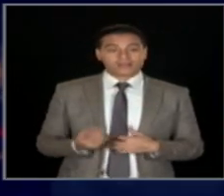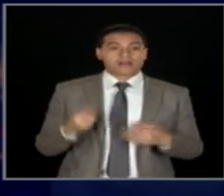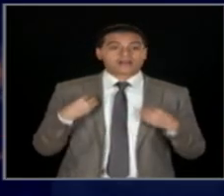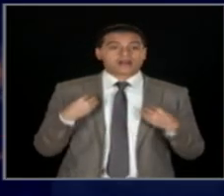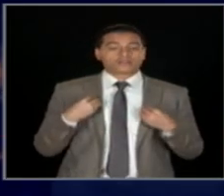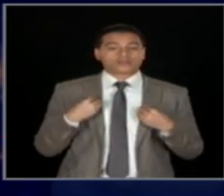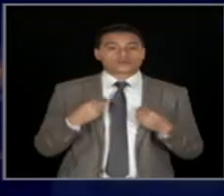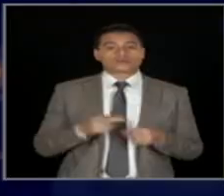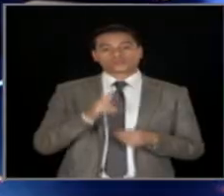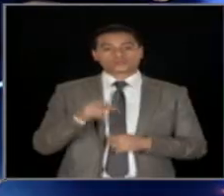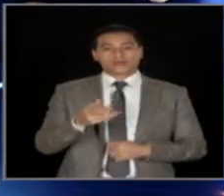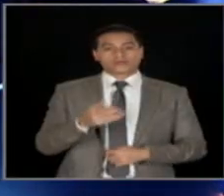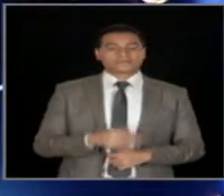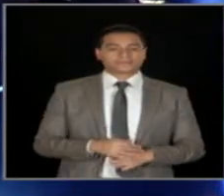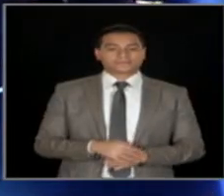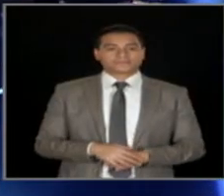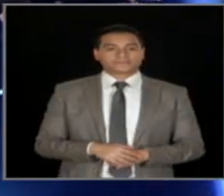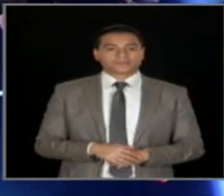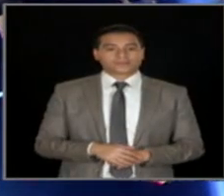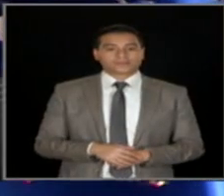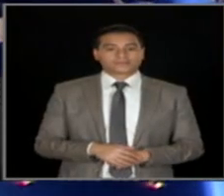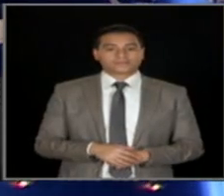رياضه، والسؤال هو: